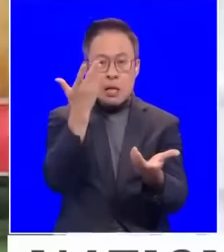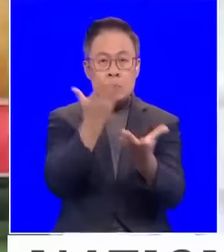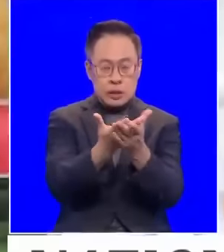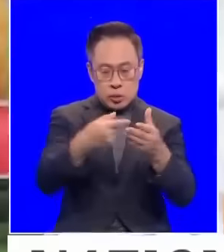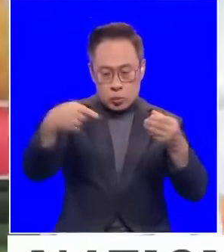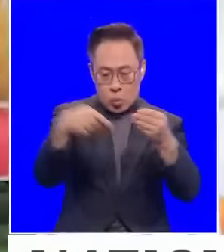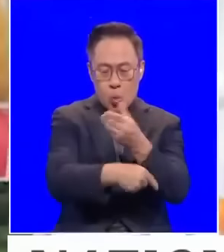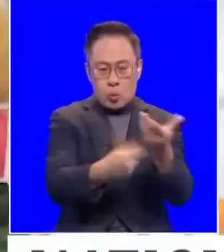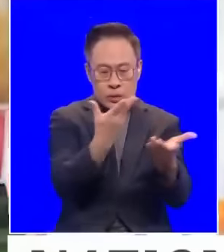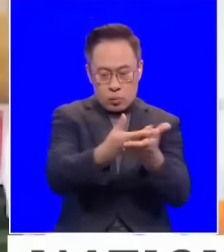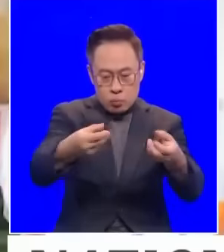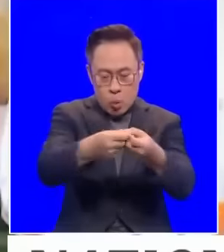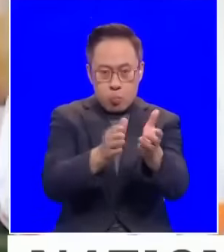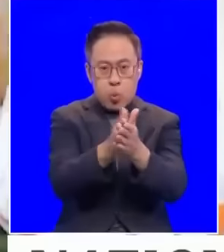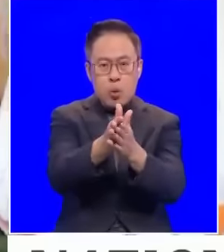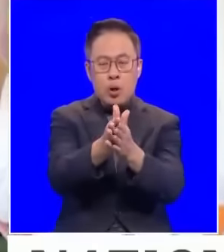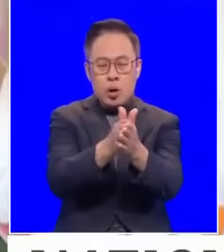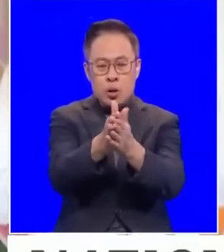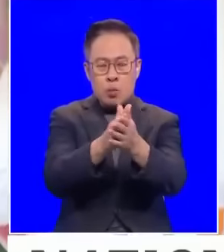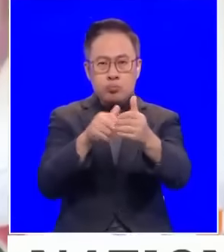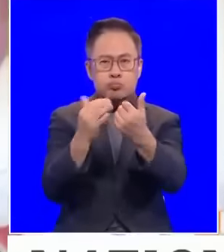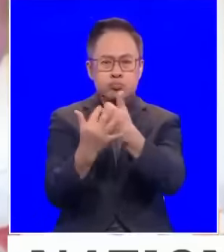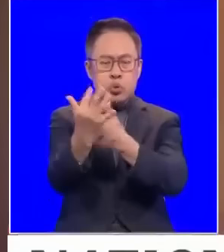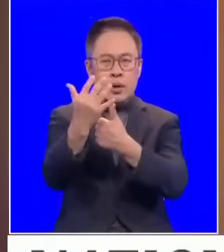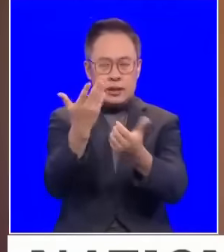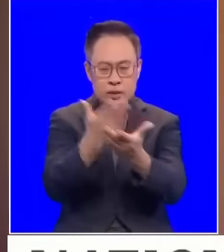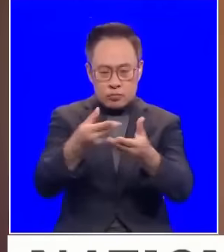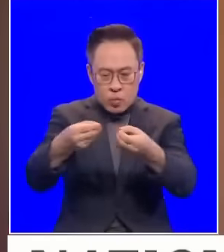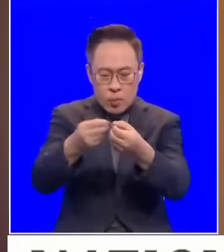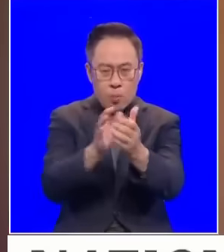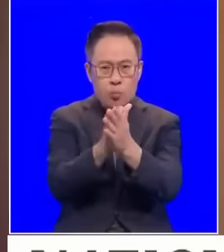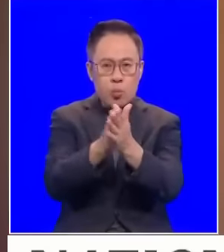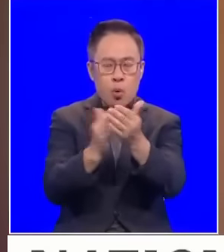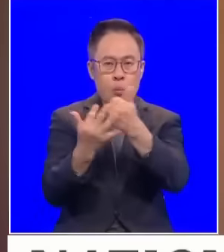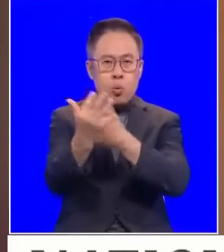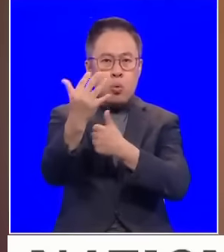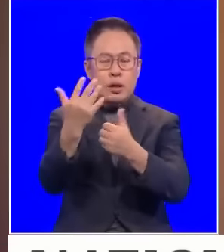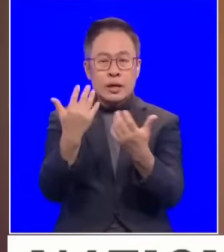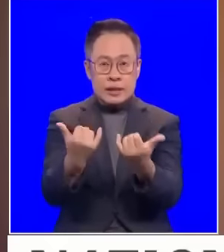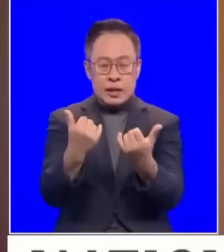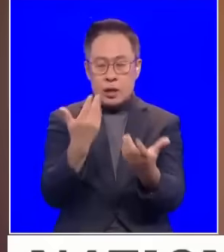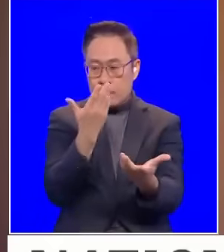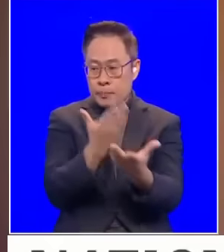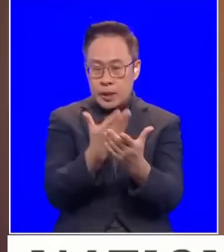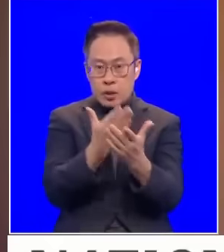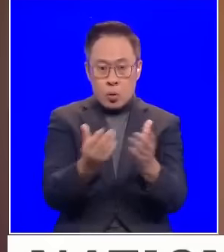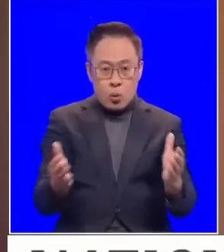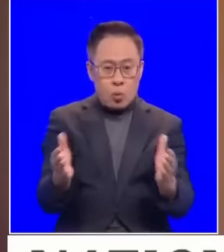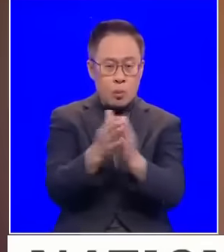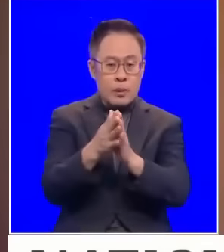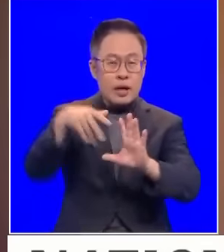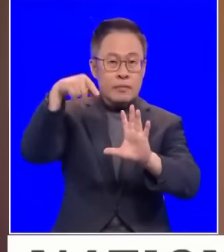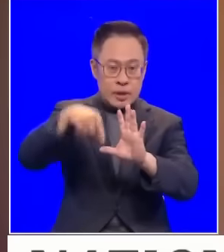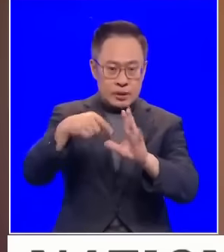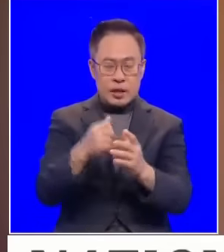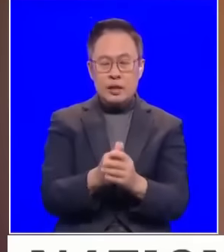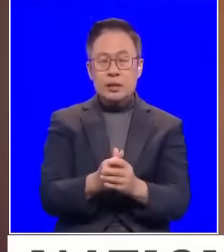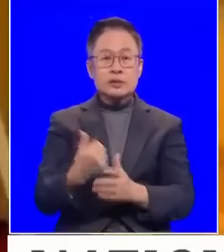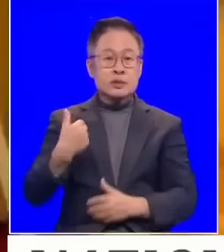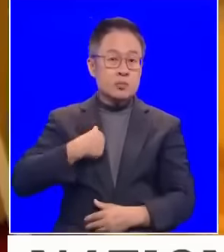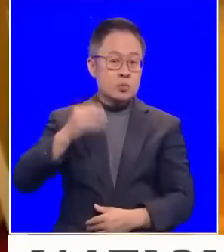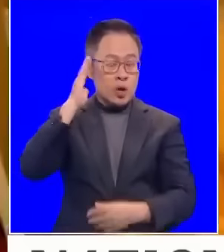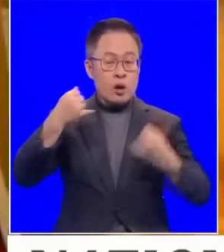การเปิดเผยภาพนี้ออกมาค่ะผู้สื่อข่าวของเราได้รับการเปิดเผยเป็นหลักฐานและคลิปเจ้าของโบรกเก